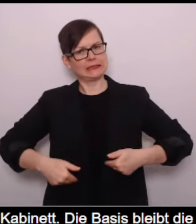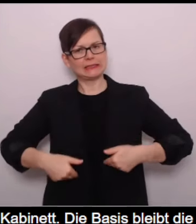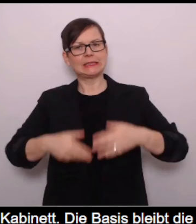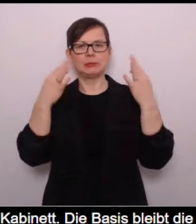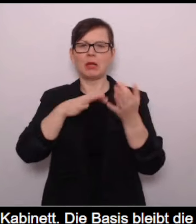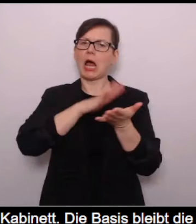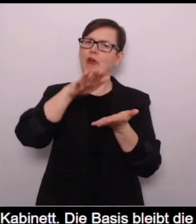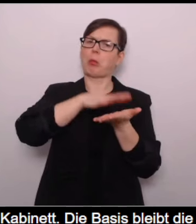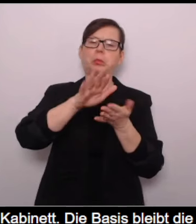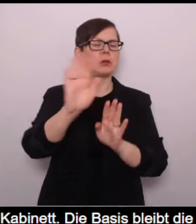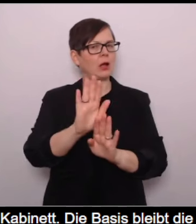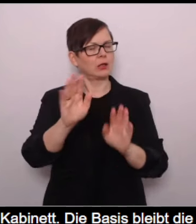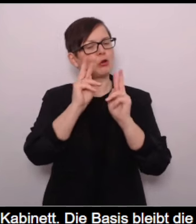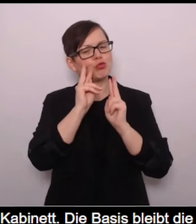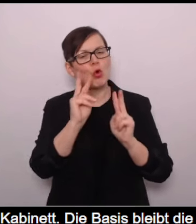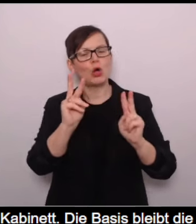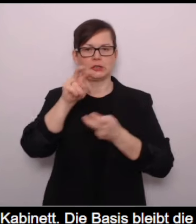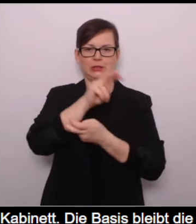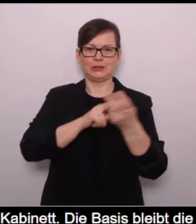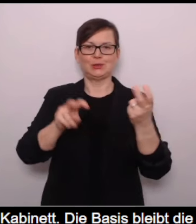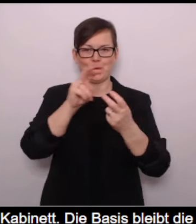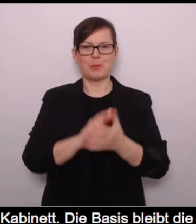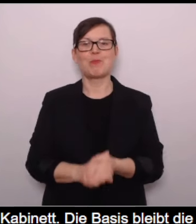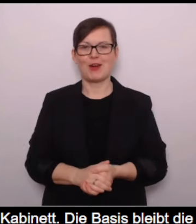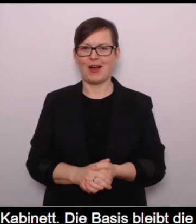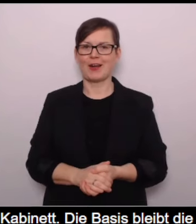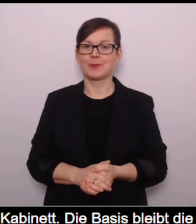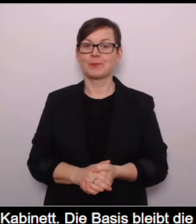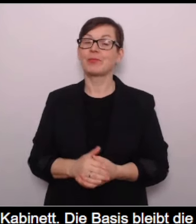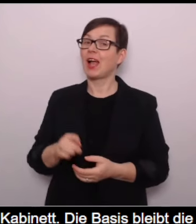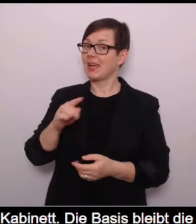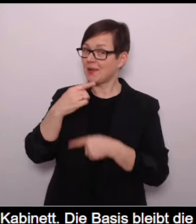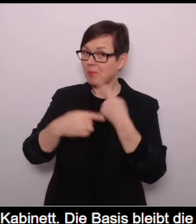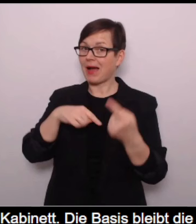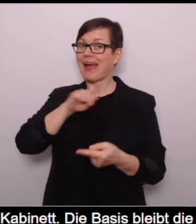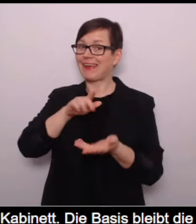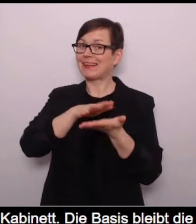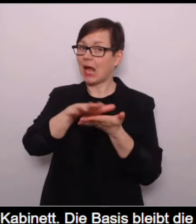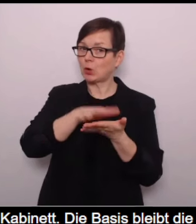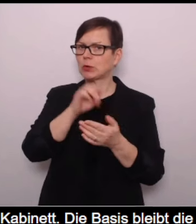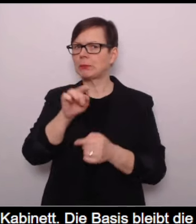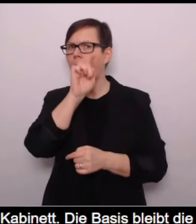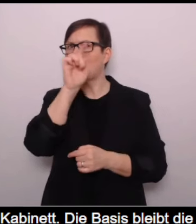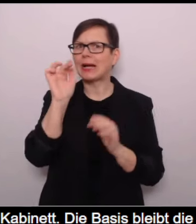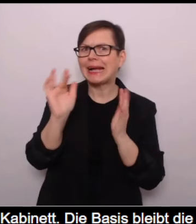Ausgabendisziplin auch erweitern lassen, das wäre auch immer ganz wichtig. Wir setzen auch die eigenen